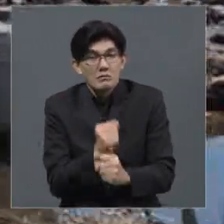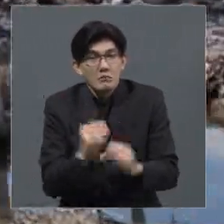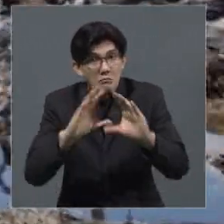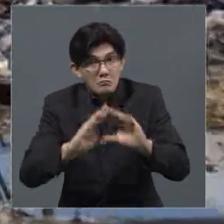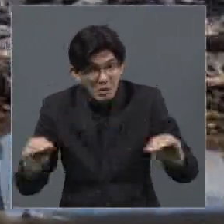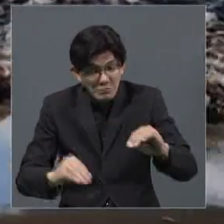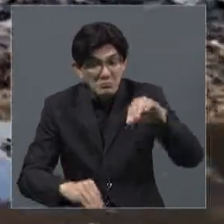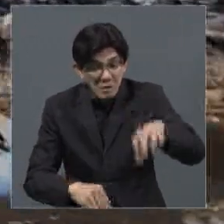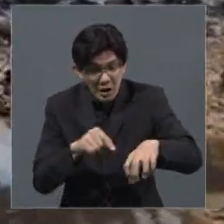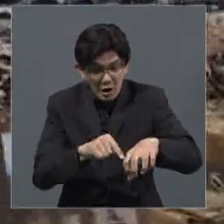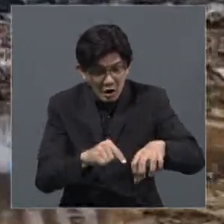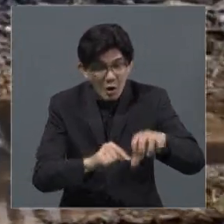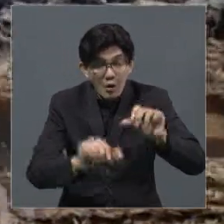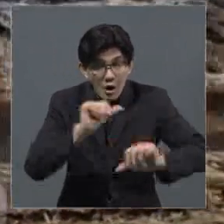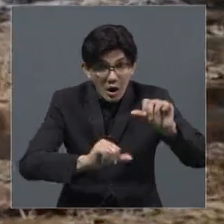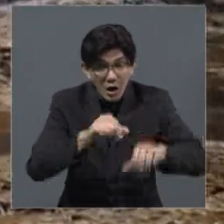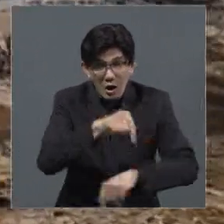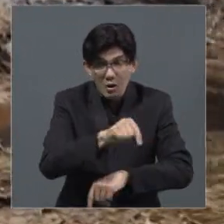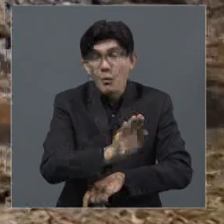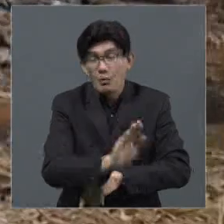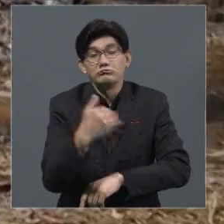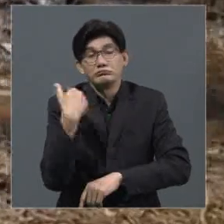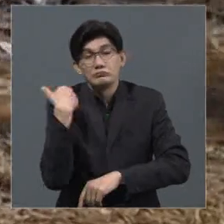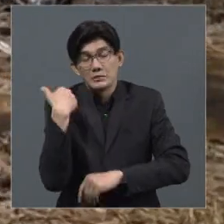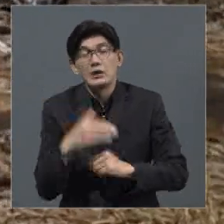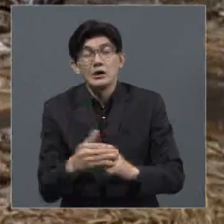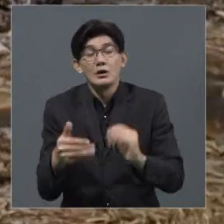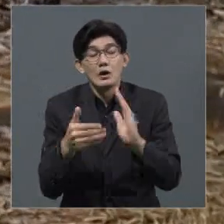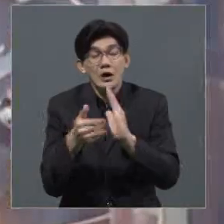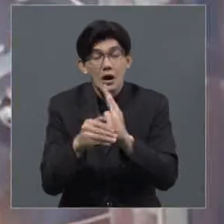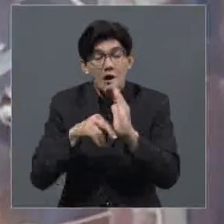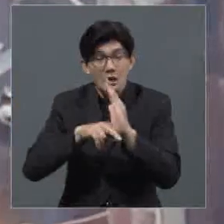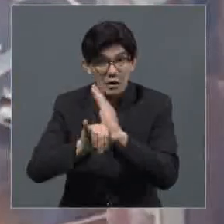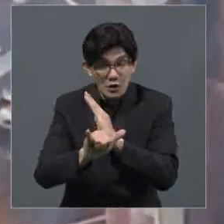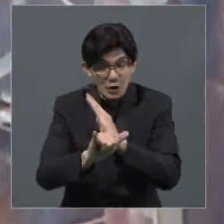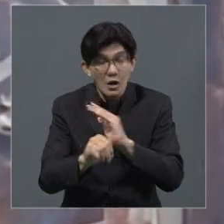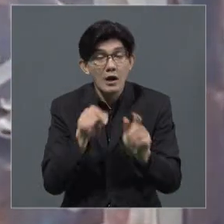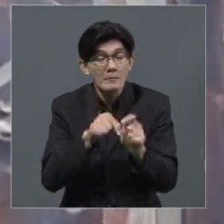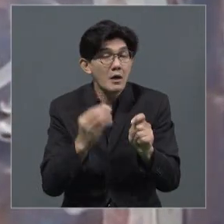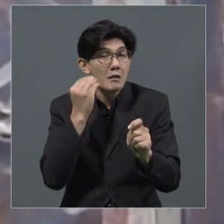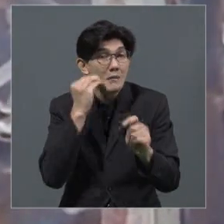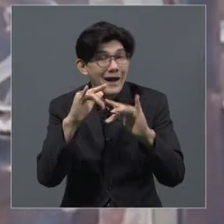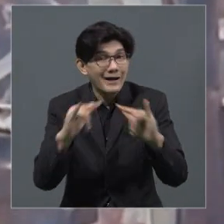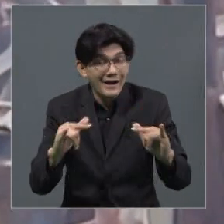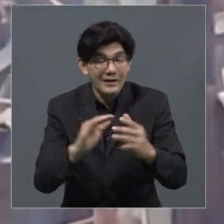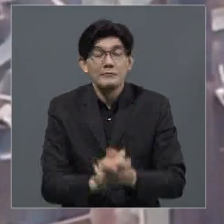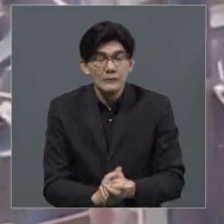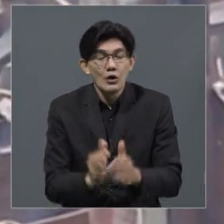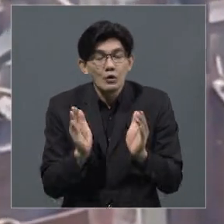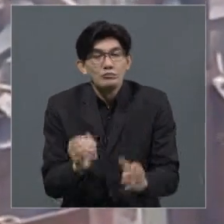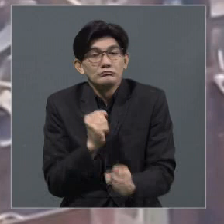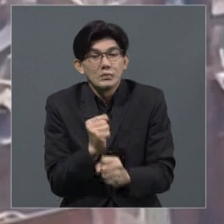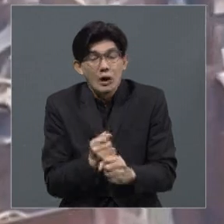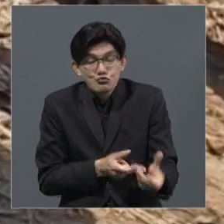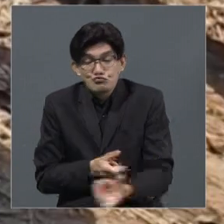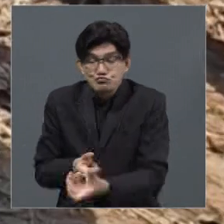ารเคมีและการอุตสาหกรรมที่บริษัทวินโฟเซสนะครับที่ตำบลบางบุตรอำเภอบ้านค่ายจังหวัดระยองเนี่ยทีมดับเพลิงจากหน่วยงานที่เกี่ยวข้อง